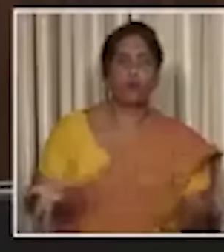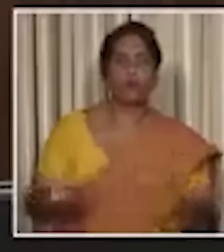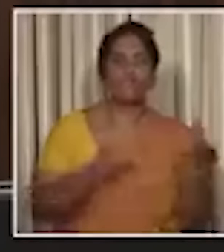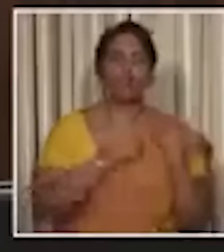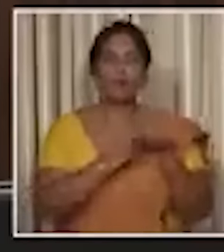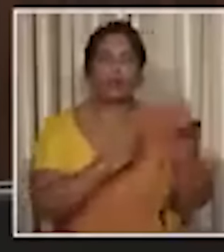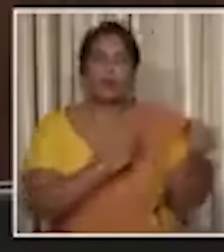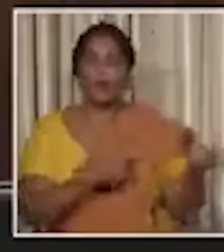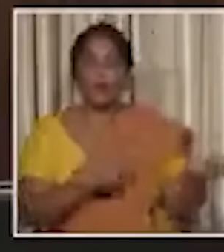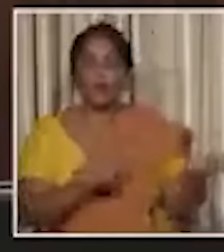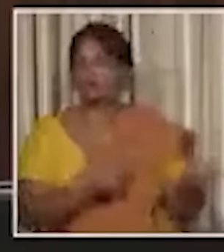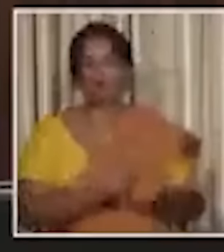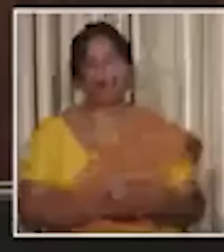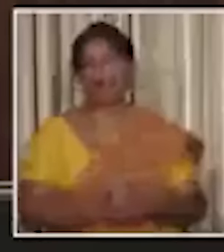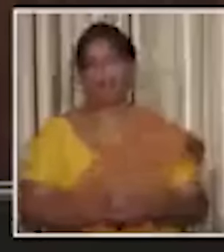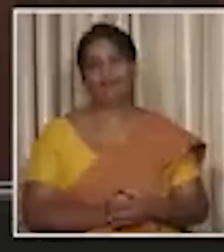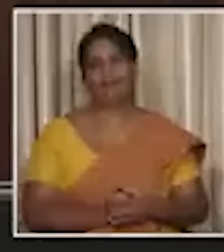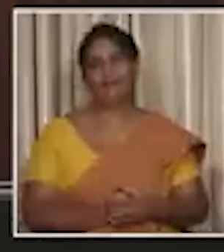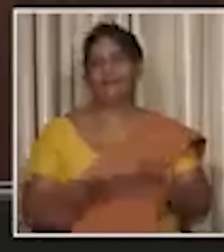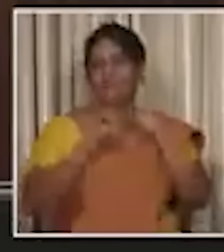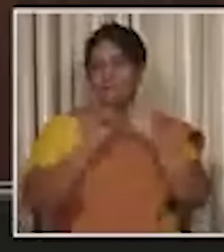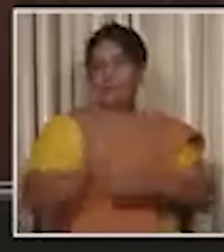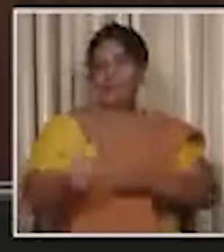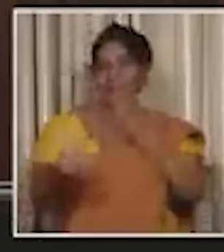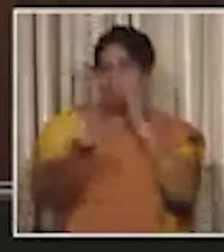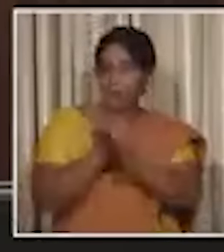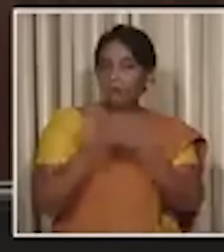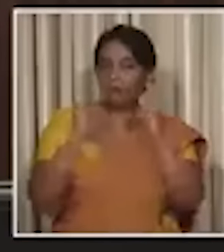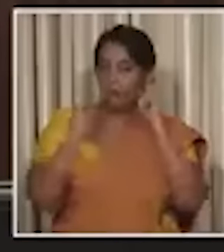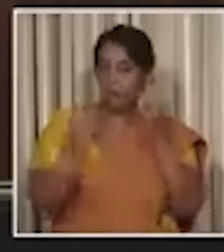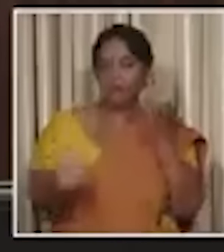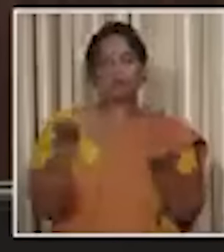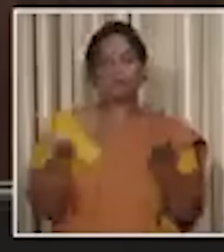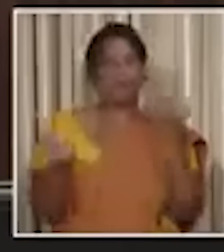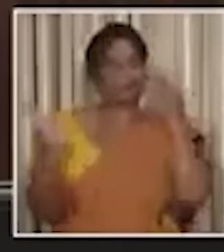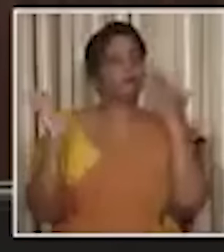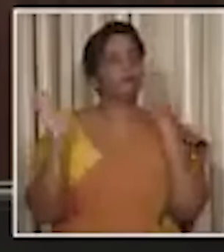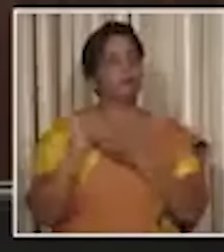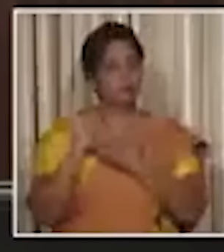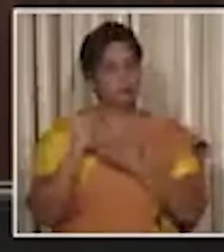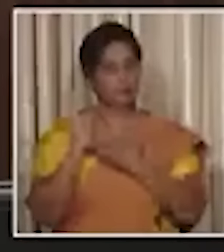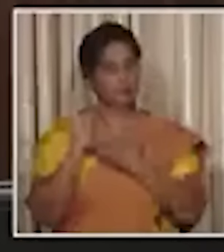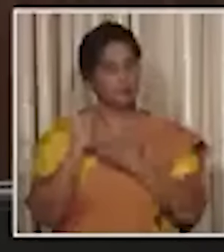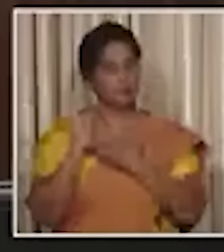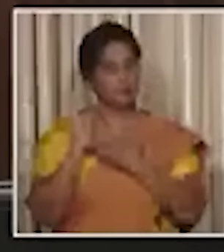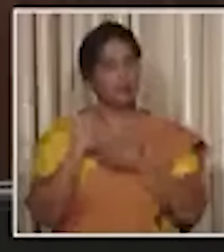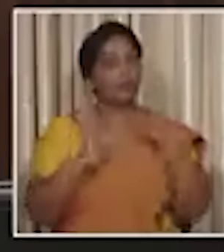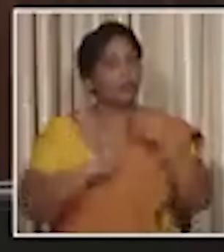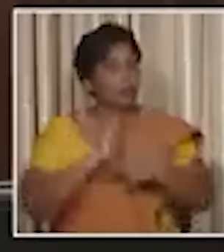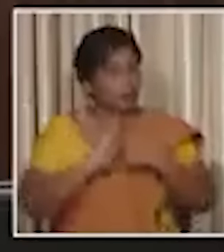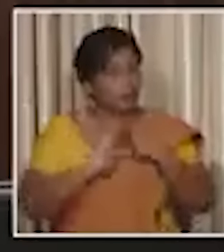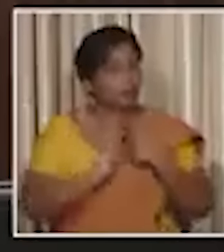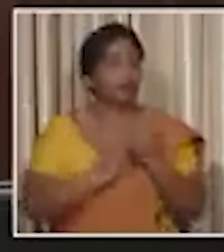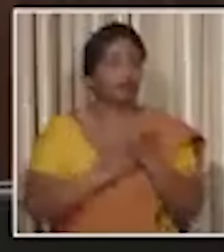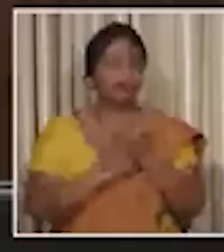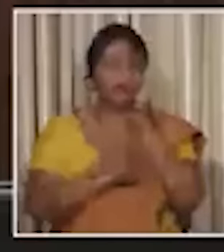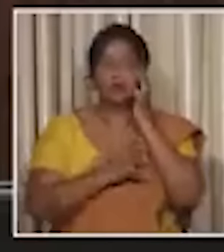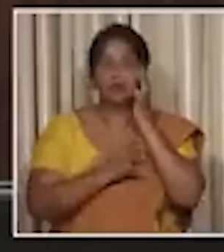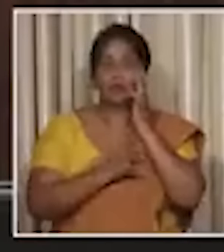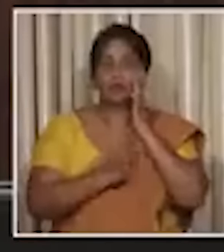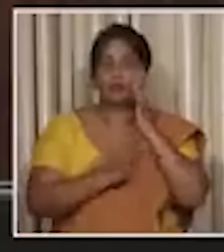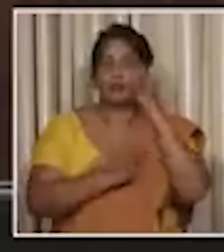ஜனவரம் அக்கப்பட்டு லபாதி திபினவா ஏ பிலிபந்த அப்பி அவதானியும் குமாயக்கில ஹெங்கிம எத்திவியுத்துனே தமங்கே சன்ஸ்குதியே தமட்ட அத்திரேக